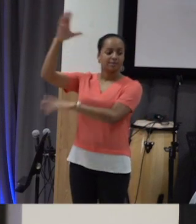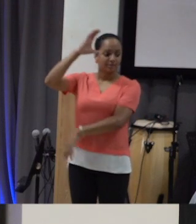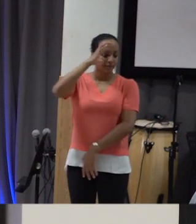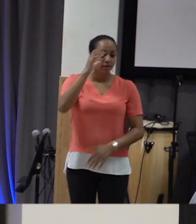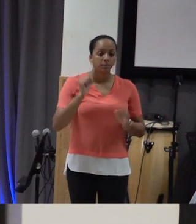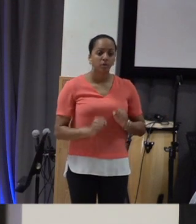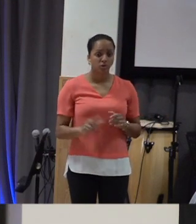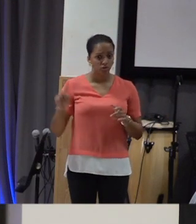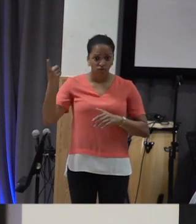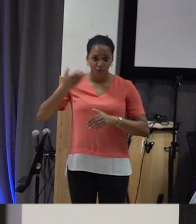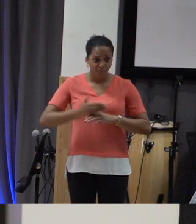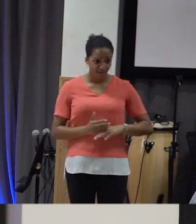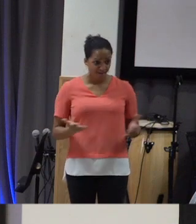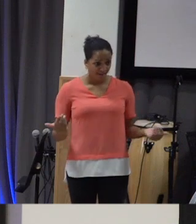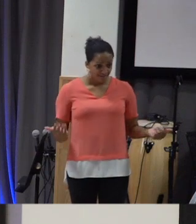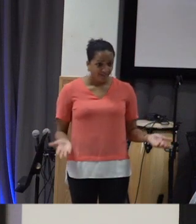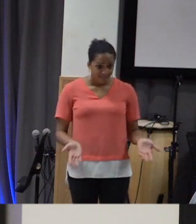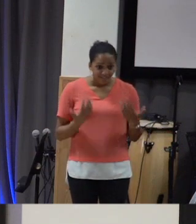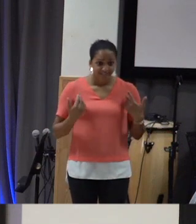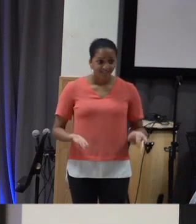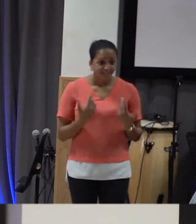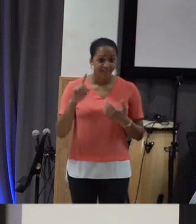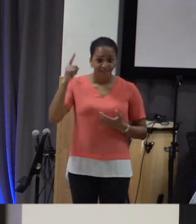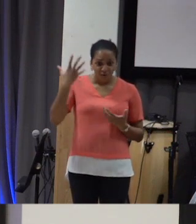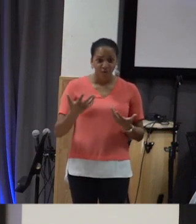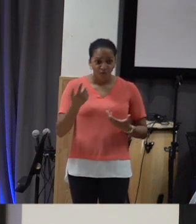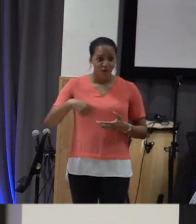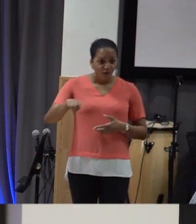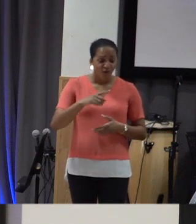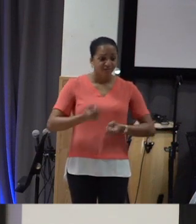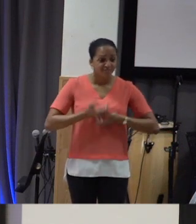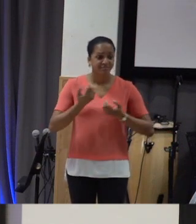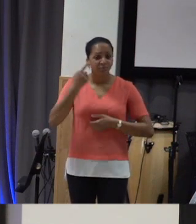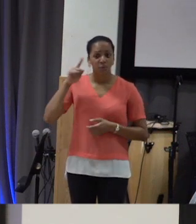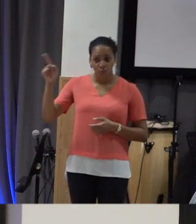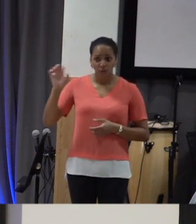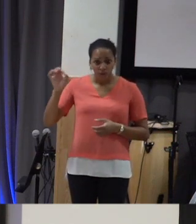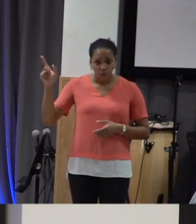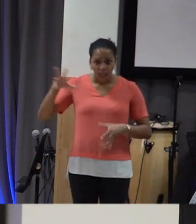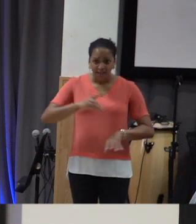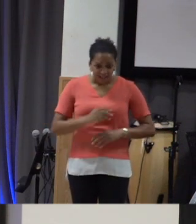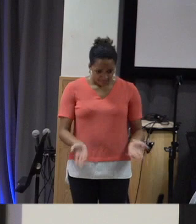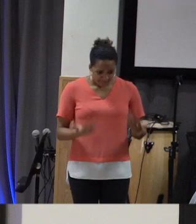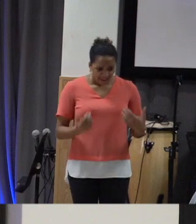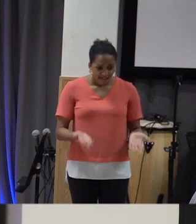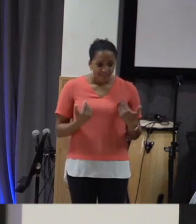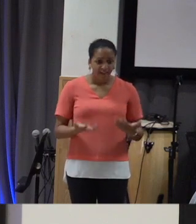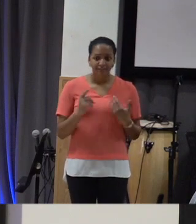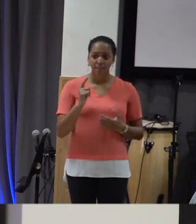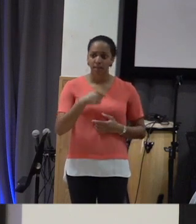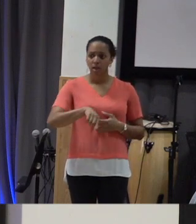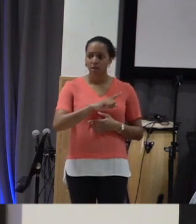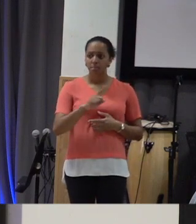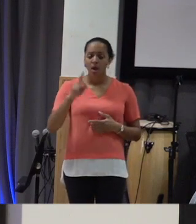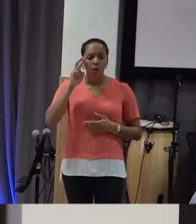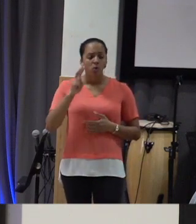est prêt. Dieu est prêt à déverser ses bénédictions, à répondre à tes prières, etc. Mais il te dit, qu'en est-il de l'honneur dans ta vie? Est-ce